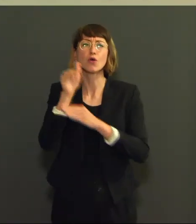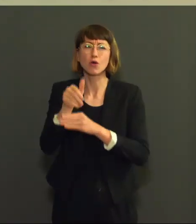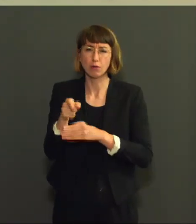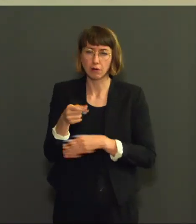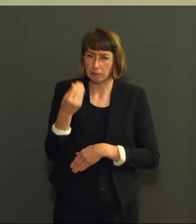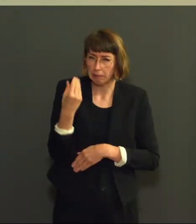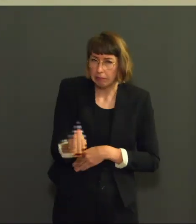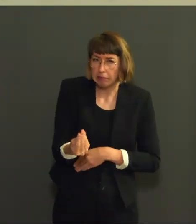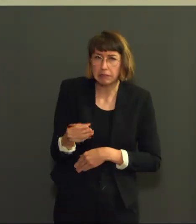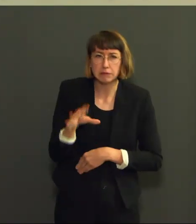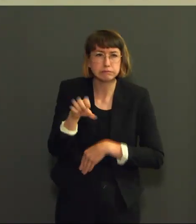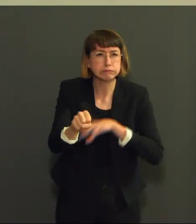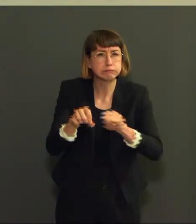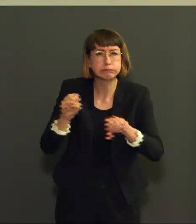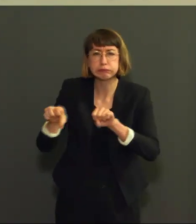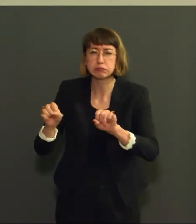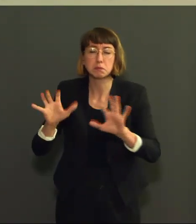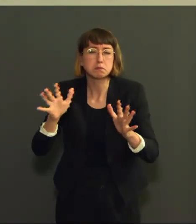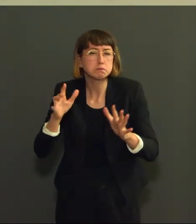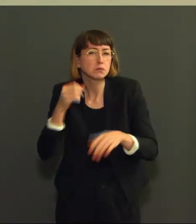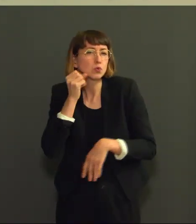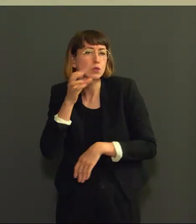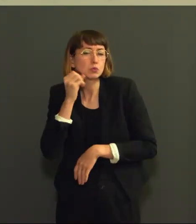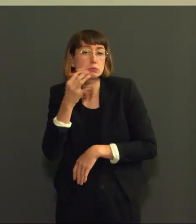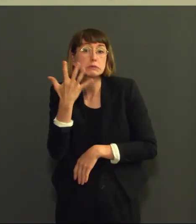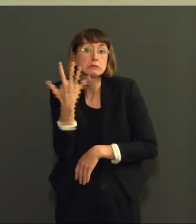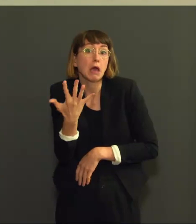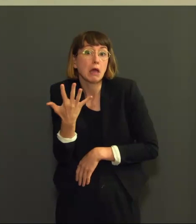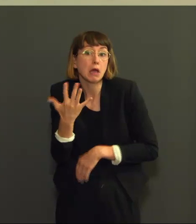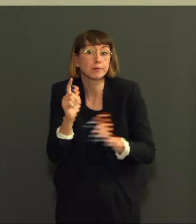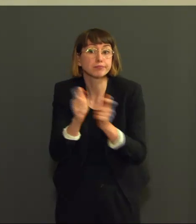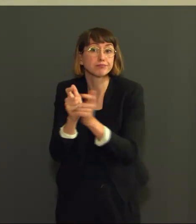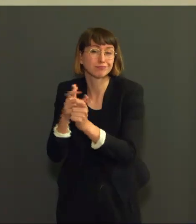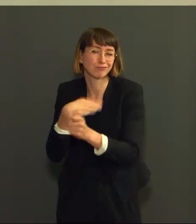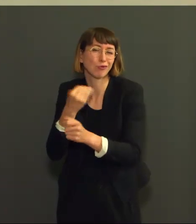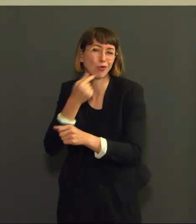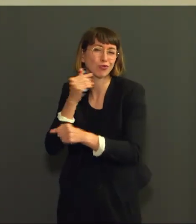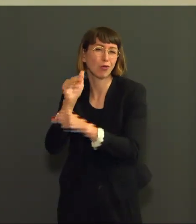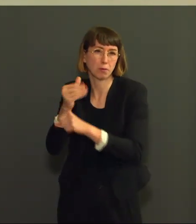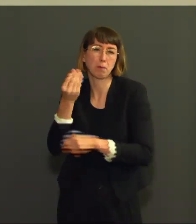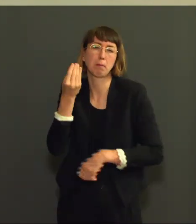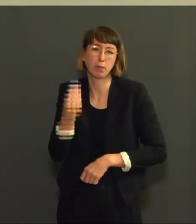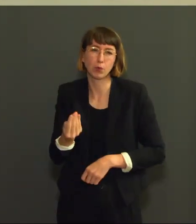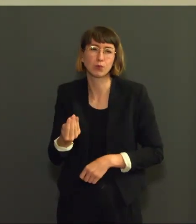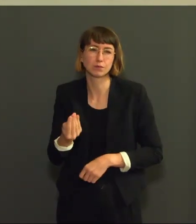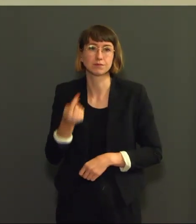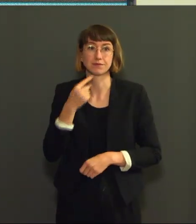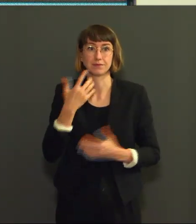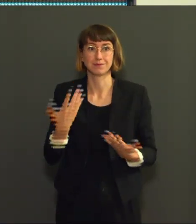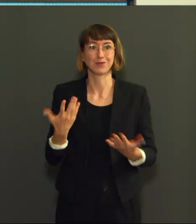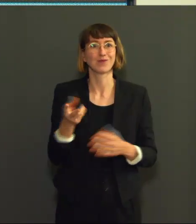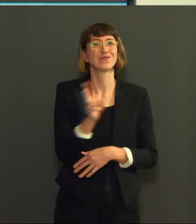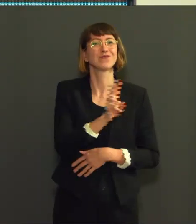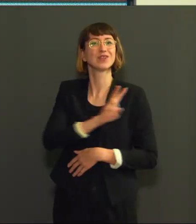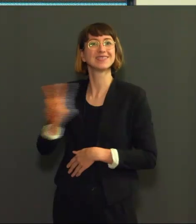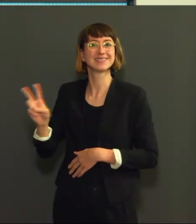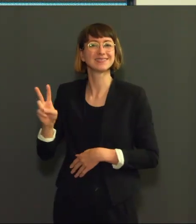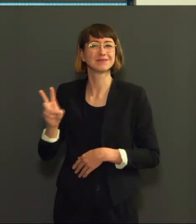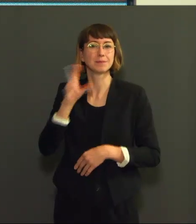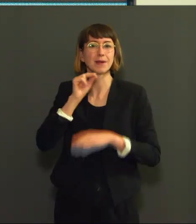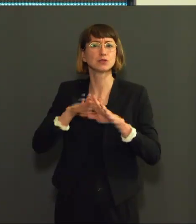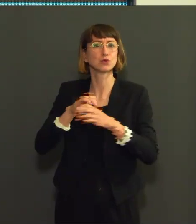jour. Alors, on le dit, le vendredi, c'est le jour des variants, et les variants, que peut-on en dire ? Eh bien, c'est une source de préoccupation,